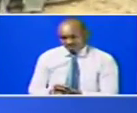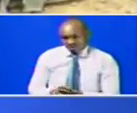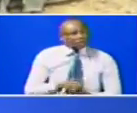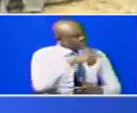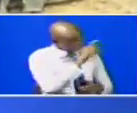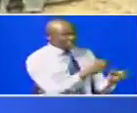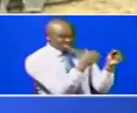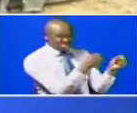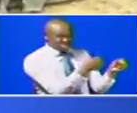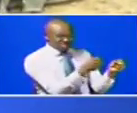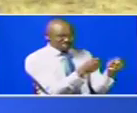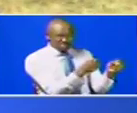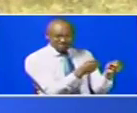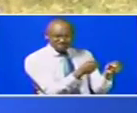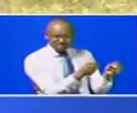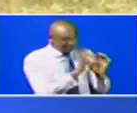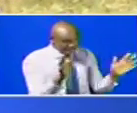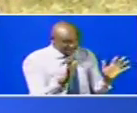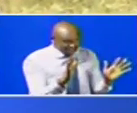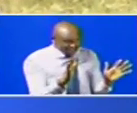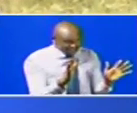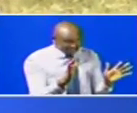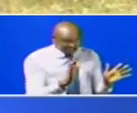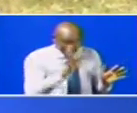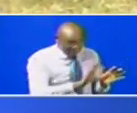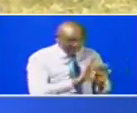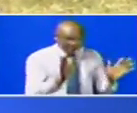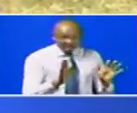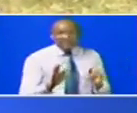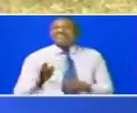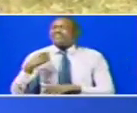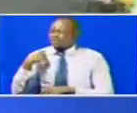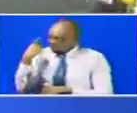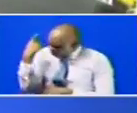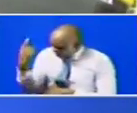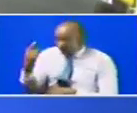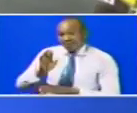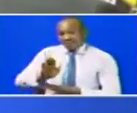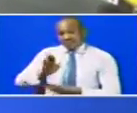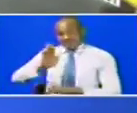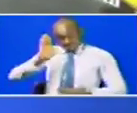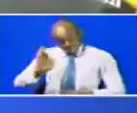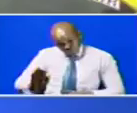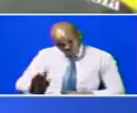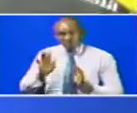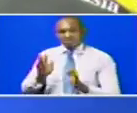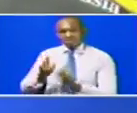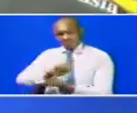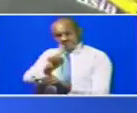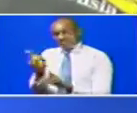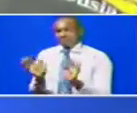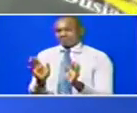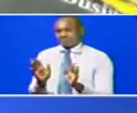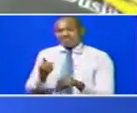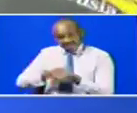tu uendeshe gari, litapunguza mwendo lenyewe, usikanyange brake. Kitu ya kwanza ni toa mguu kwa mafuta, kwa sababu ukitoa mguu kwa mafuta, hiyo